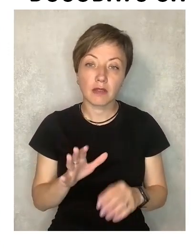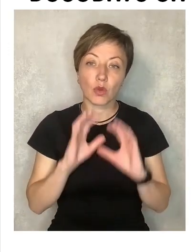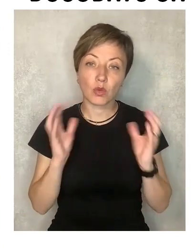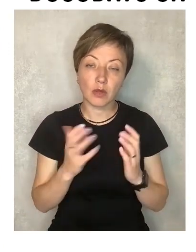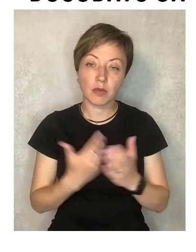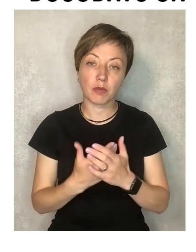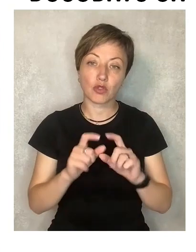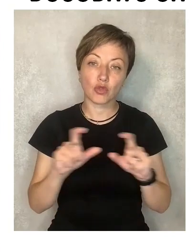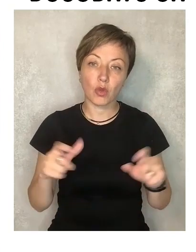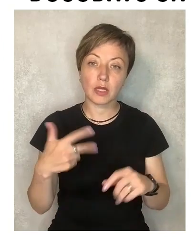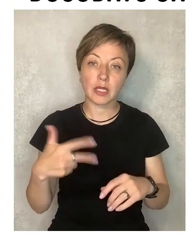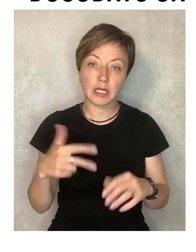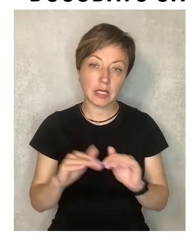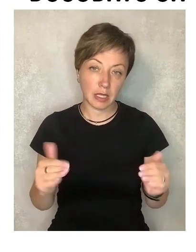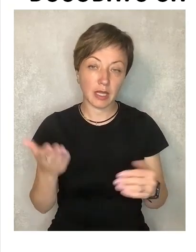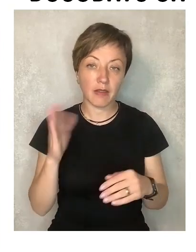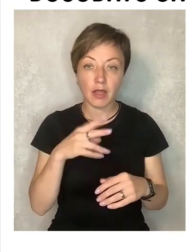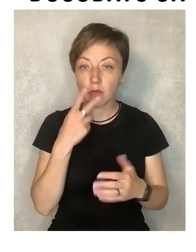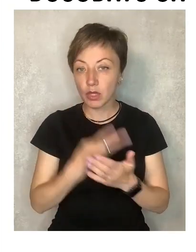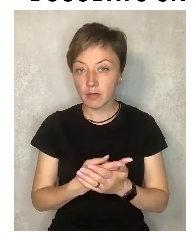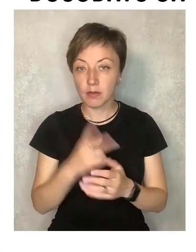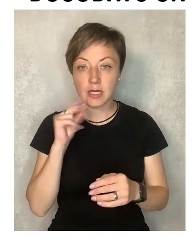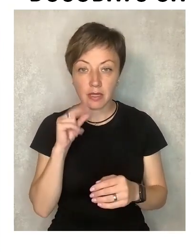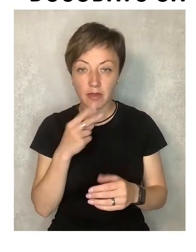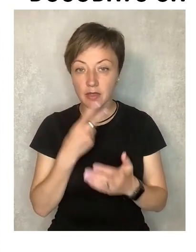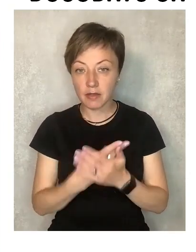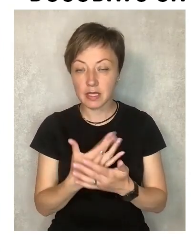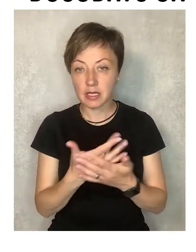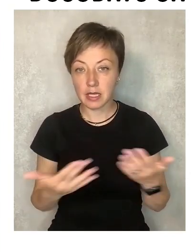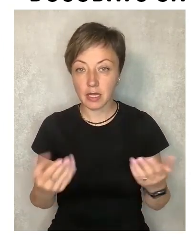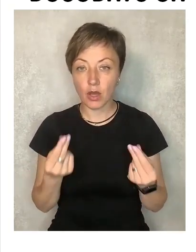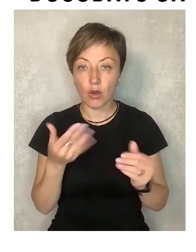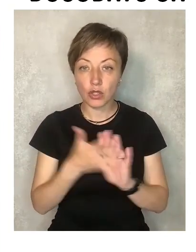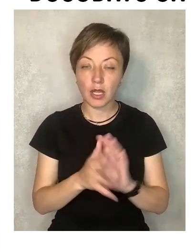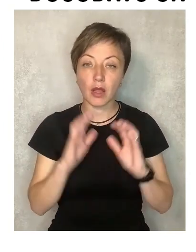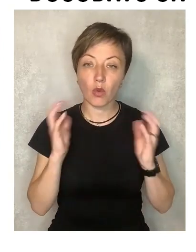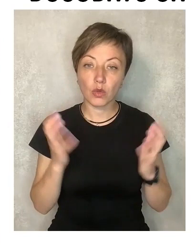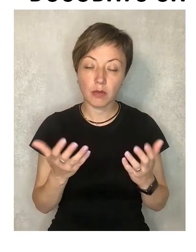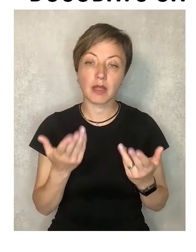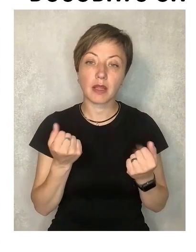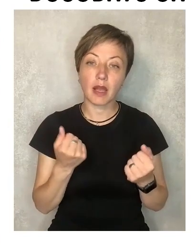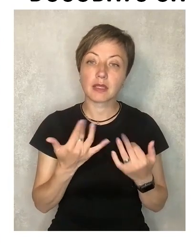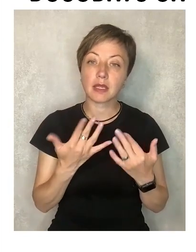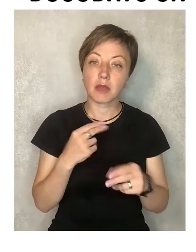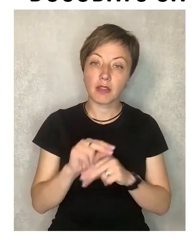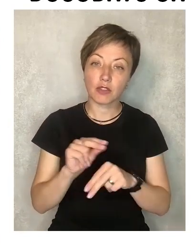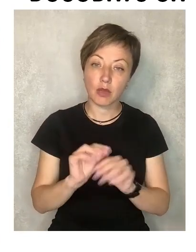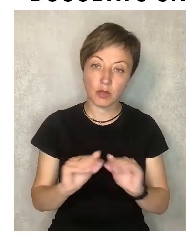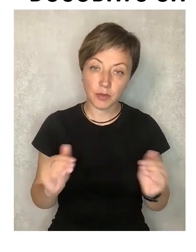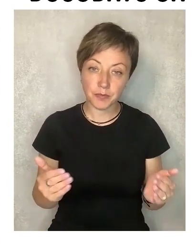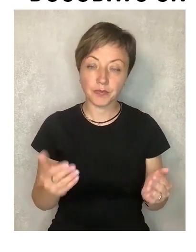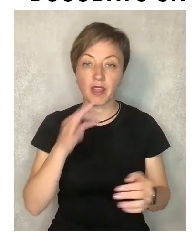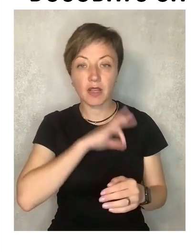школу на 30 учнів. Давайте подивимося цифри, дивіться, скільки йде грошей на утримання та скільки ми навчаємо учнів.